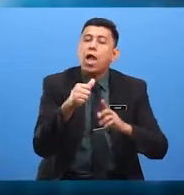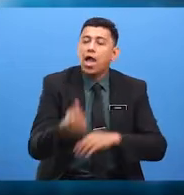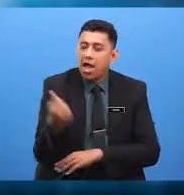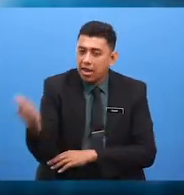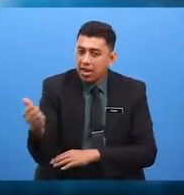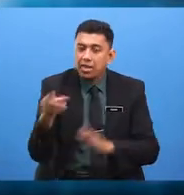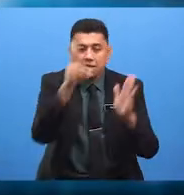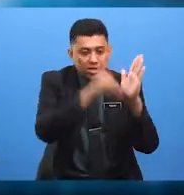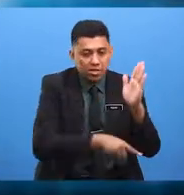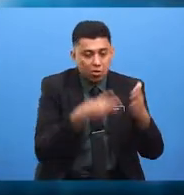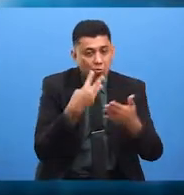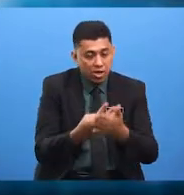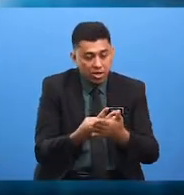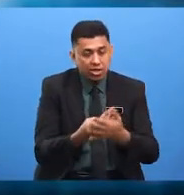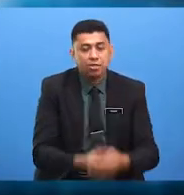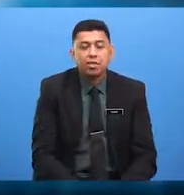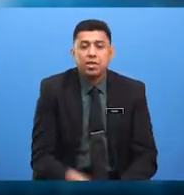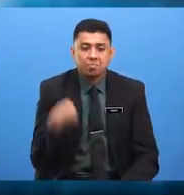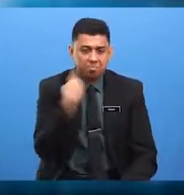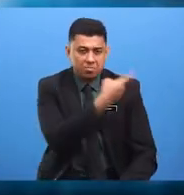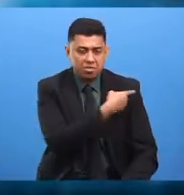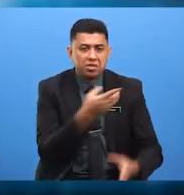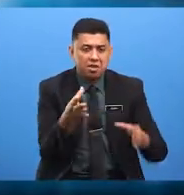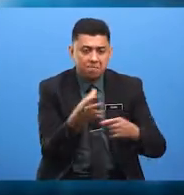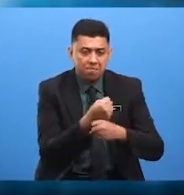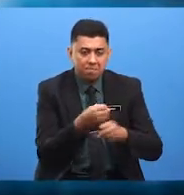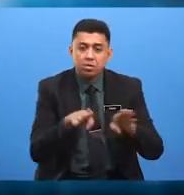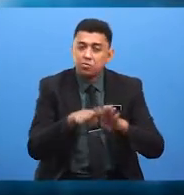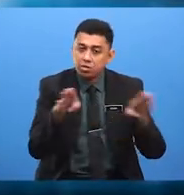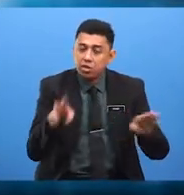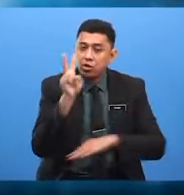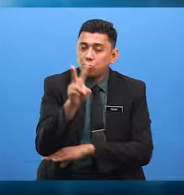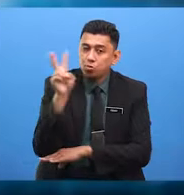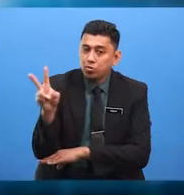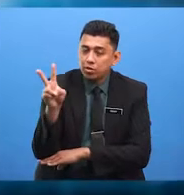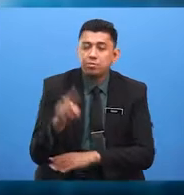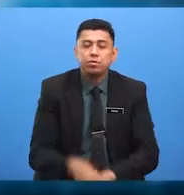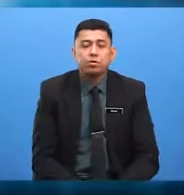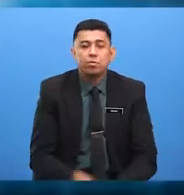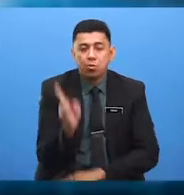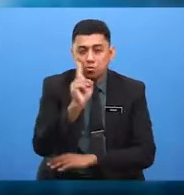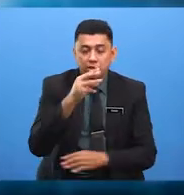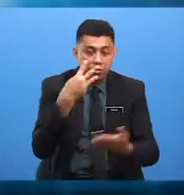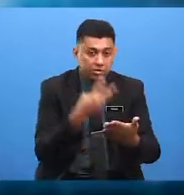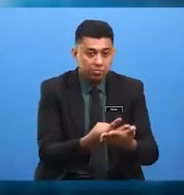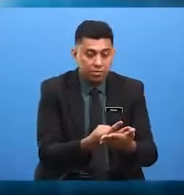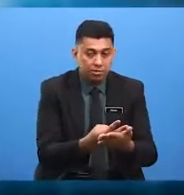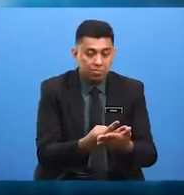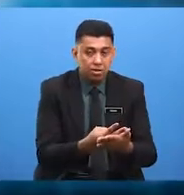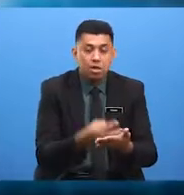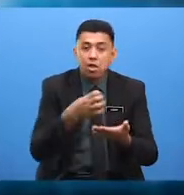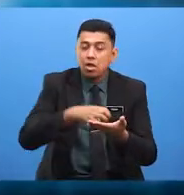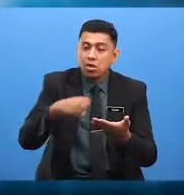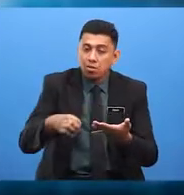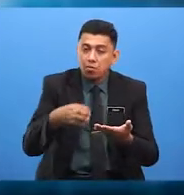Riza tunai dan berkanun kita dapati perbedaan antara keduanya ialah dimana uang tunai disimpan